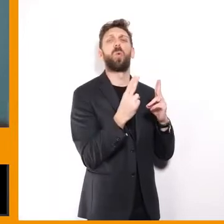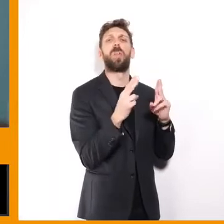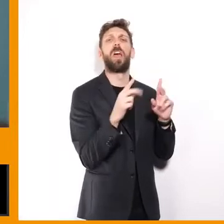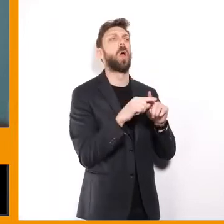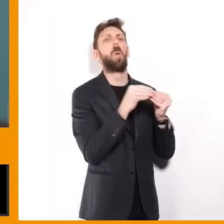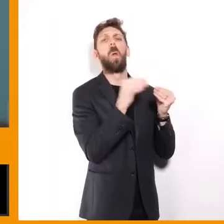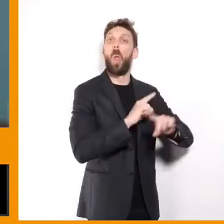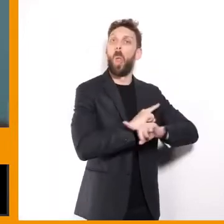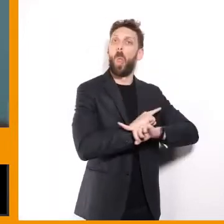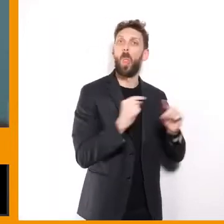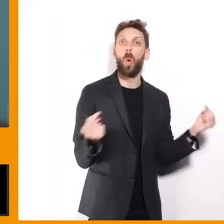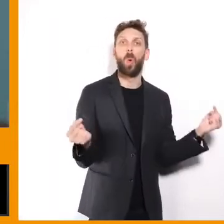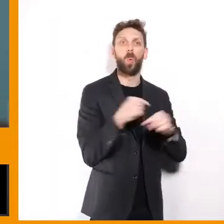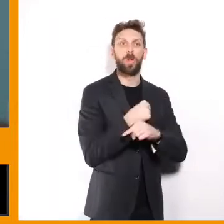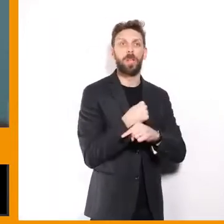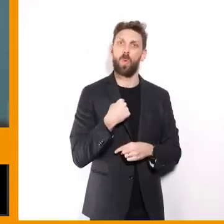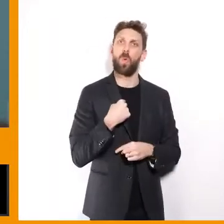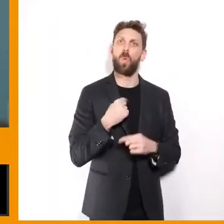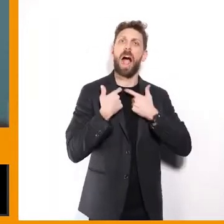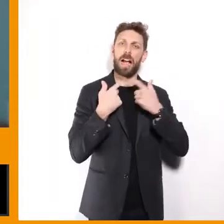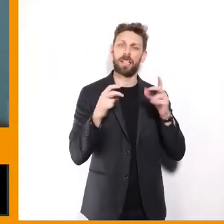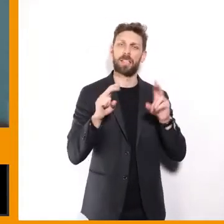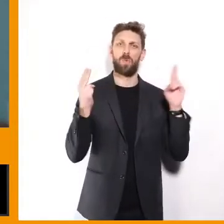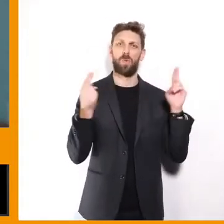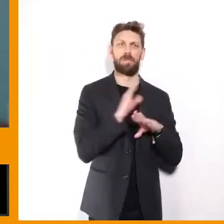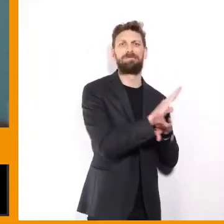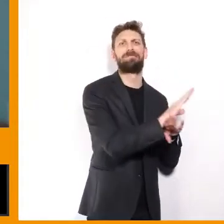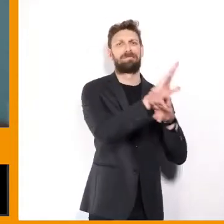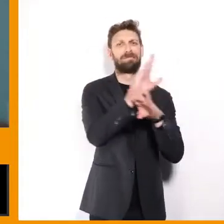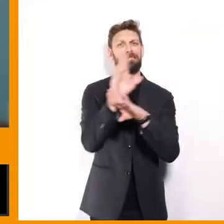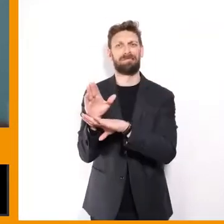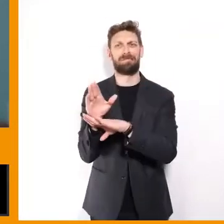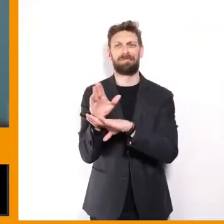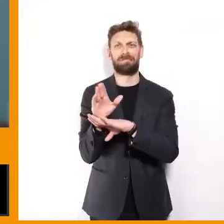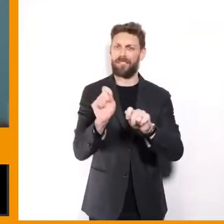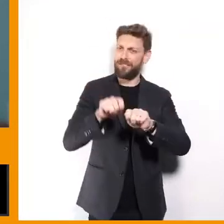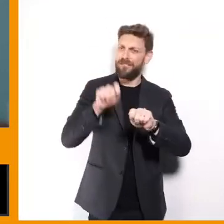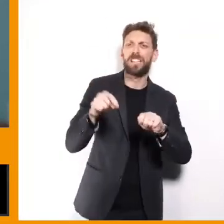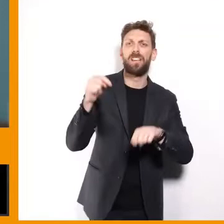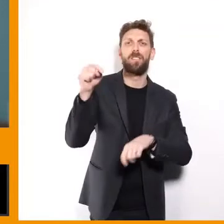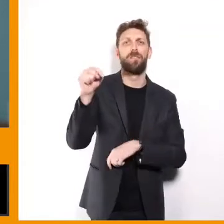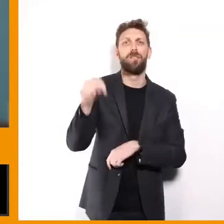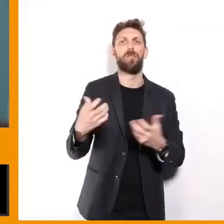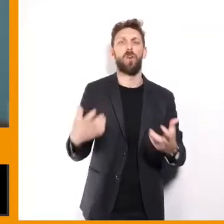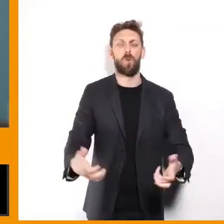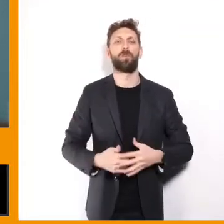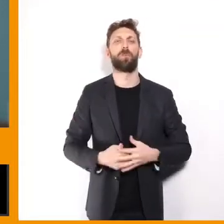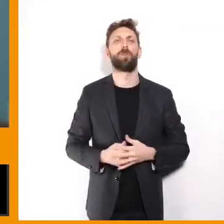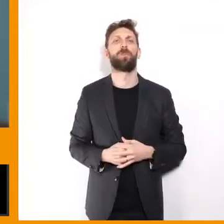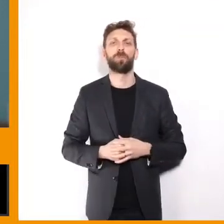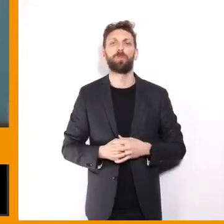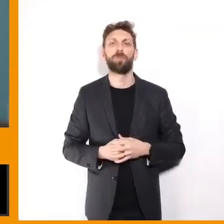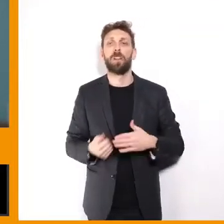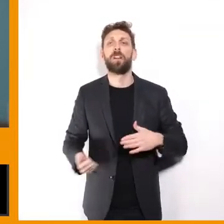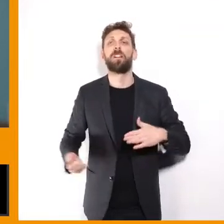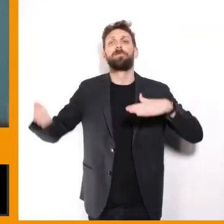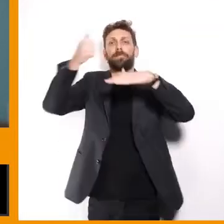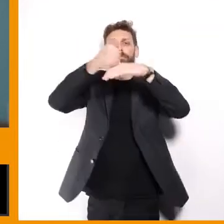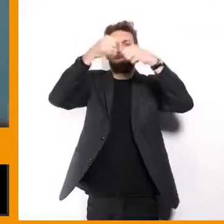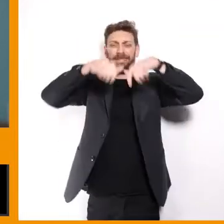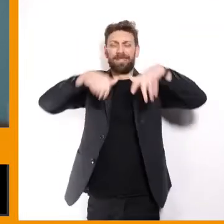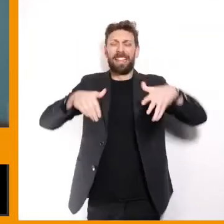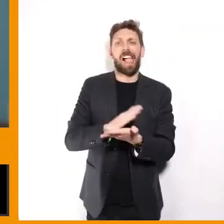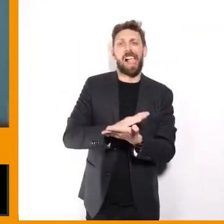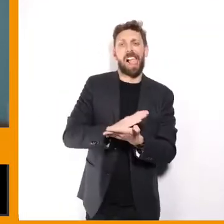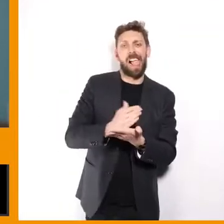marbre. Alors aujourd'hui, on est au milieu du gué en matière de décentralisation, c'est-à-dire qu'on a donné une partie des compétences au département, mais seulement une